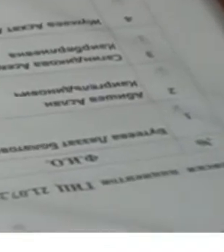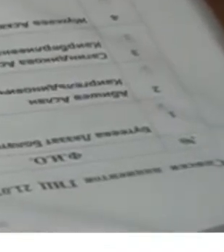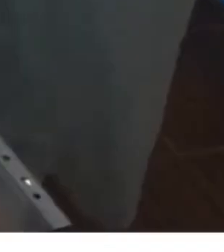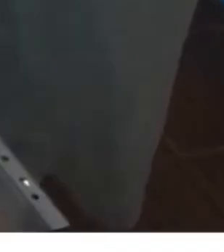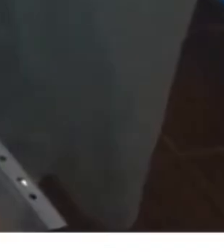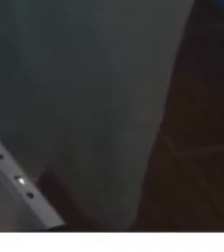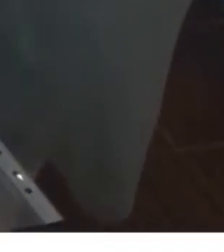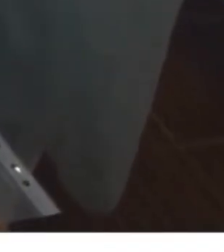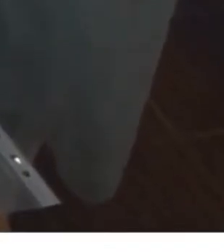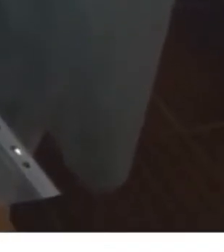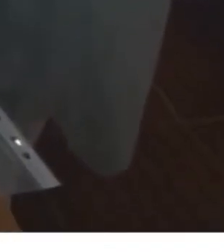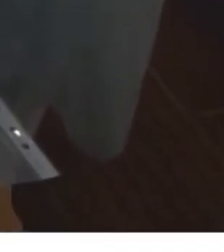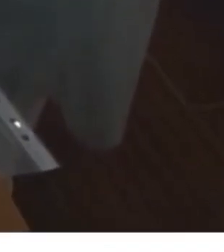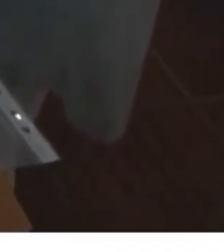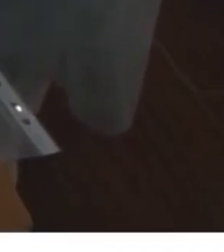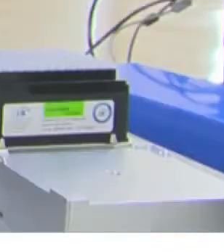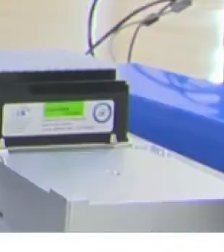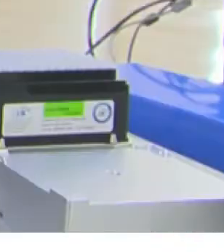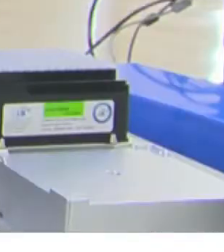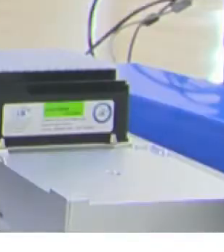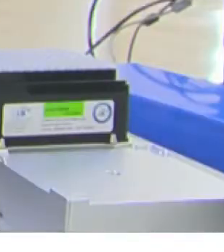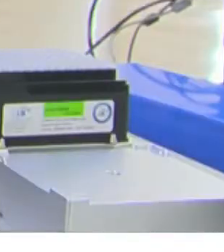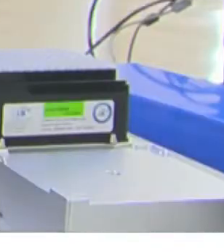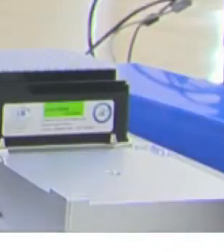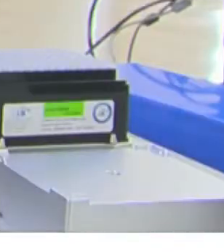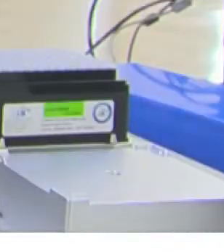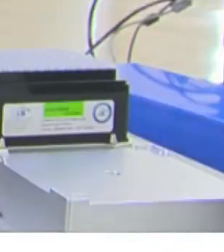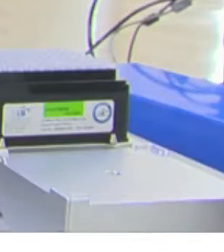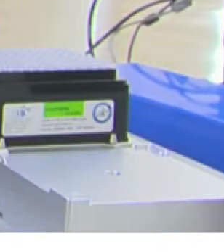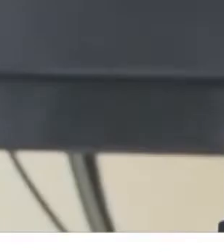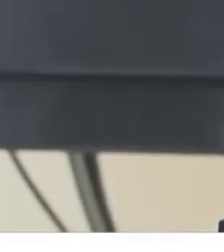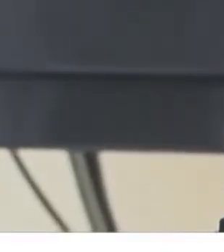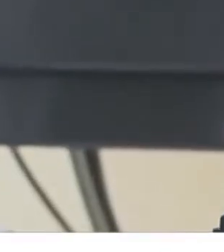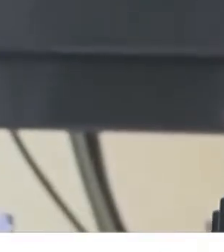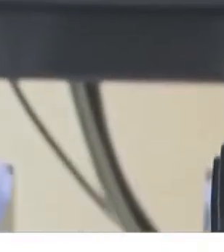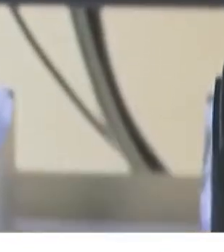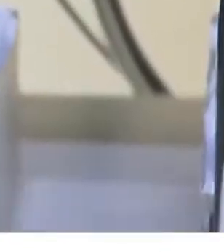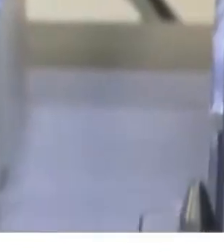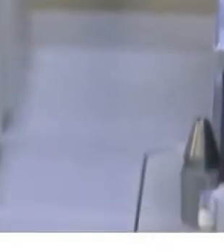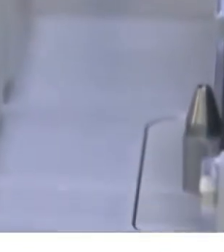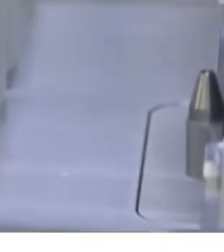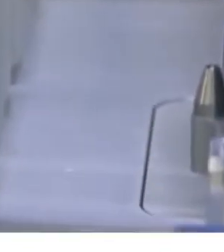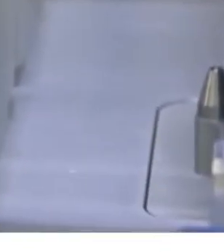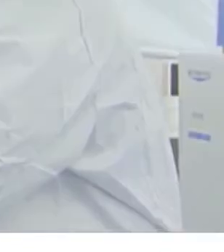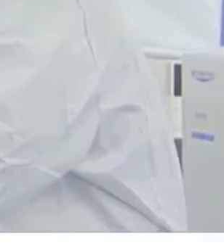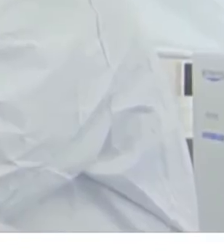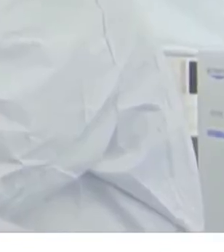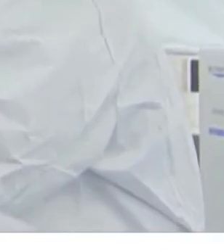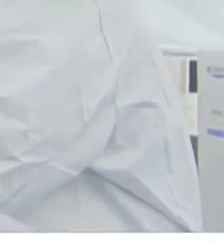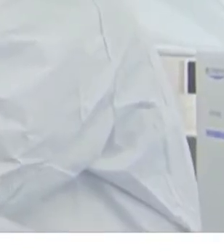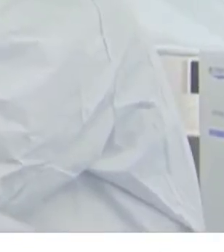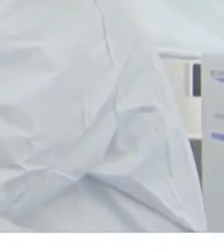с хроническими заболеваниями старше 60 лет. Министерство ожидает безопасную и эффективную вакцину. В мире